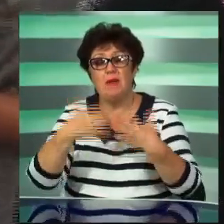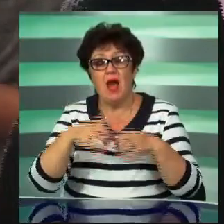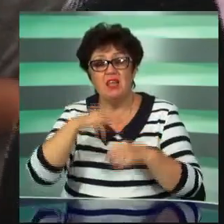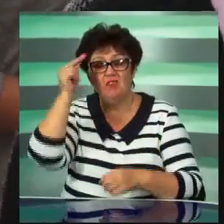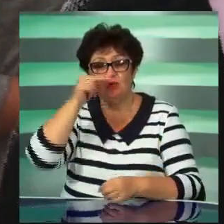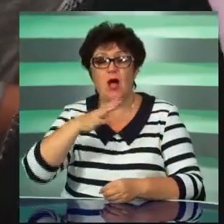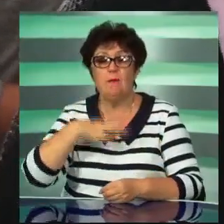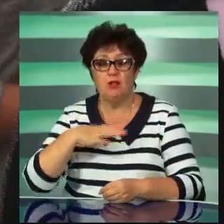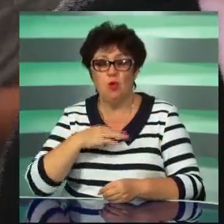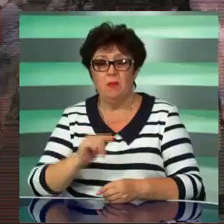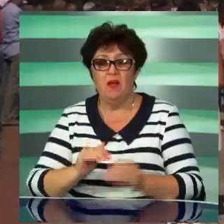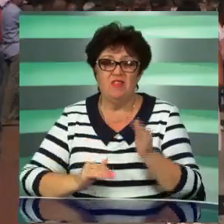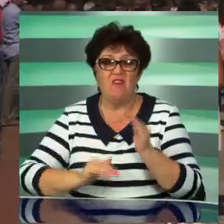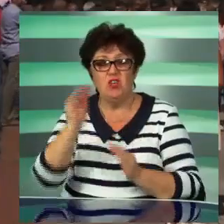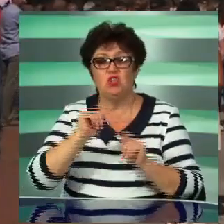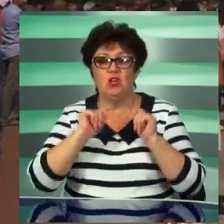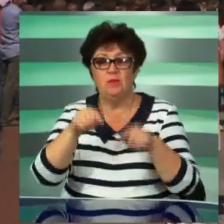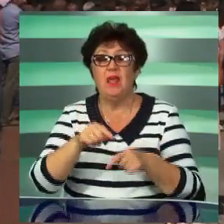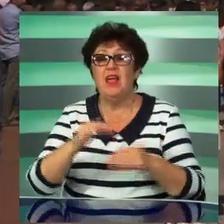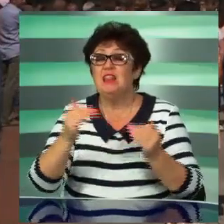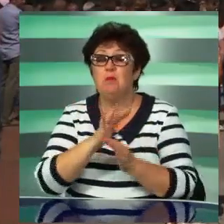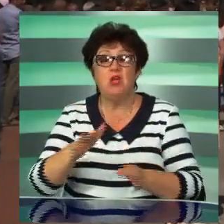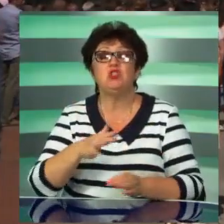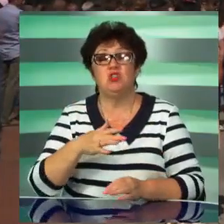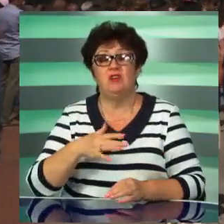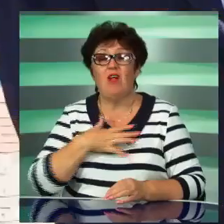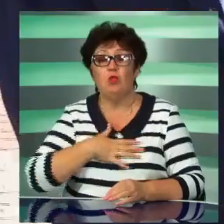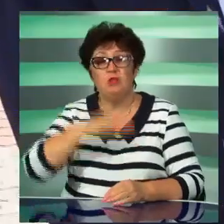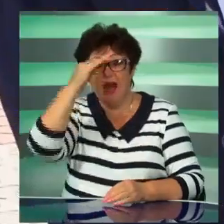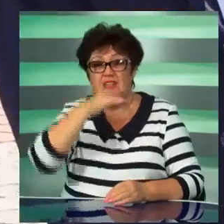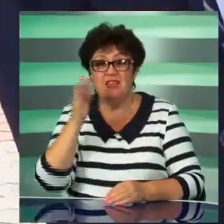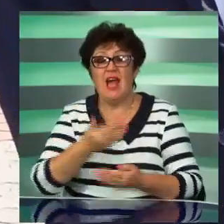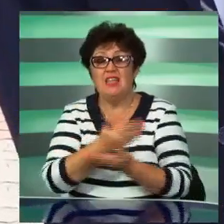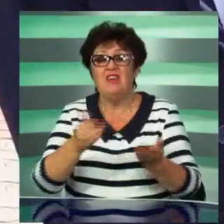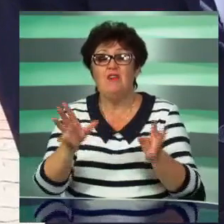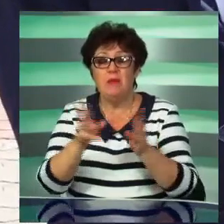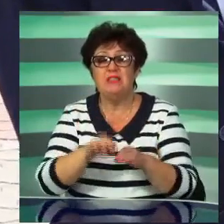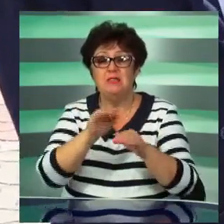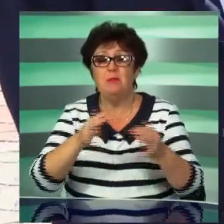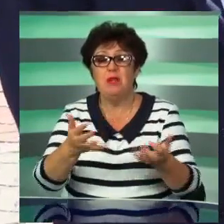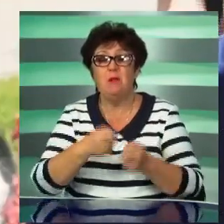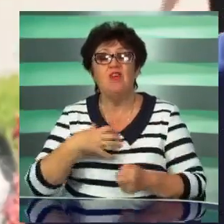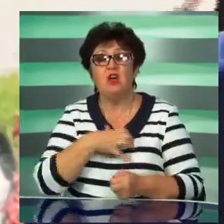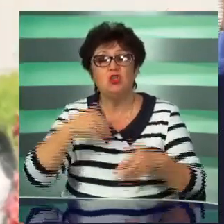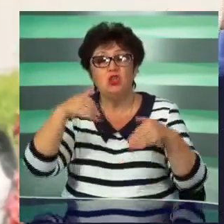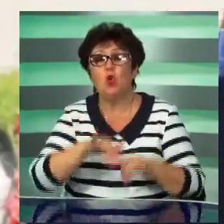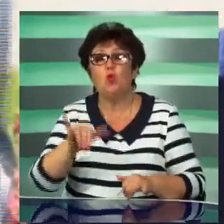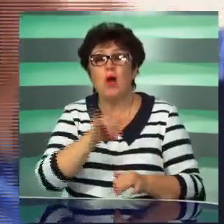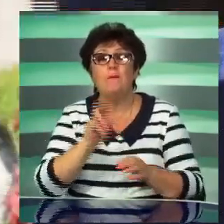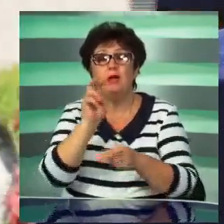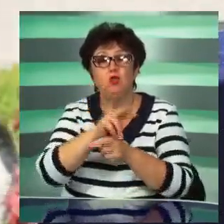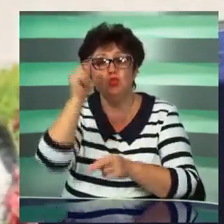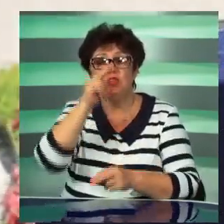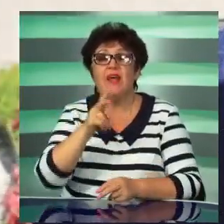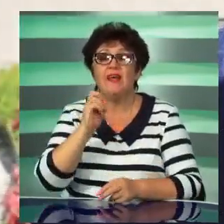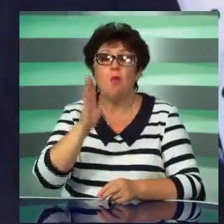а потом пойти на высшее. Не меньше своих чад волнуются родители, ведь они вместе с детьми принимали важное решение, куда пойти учиться,